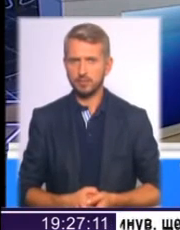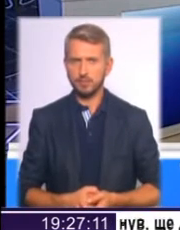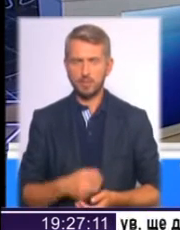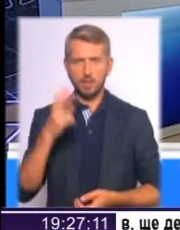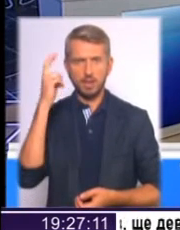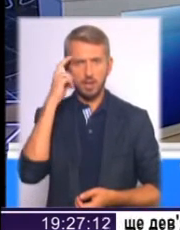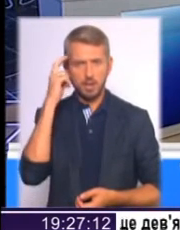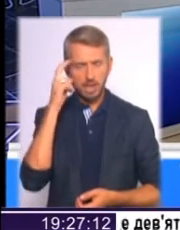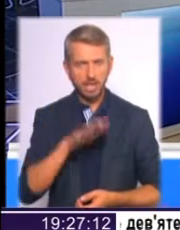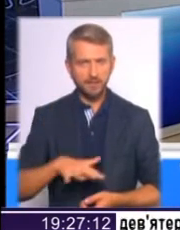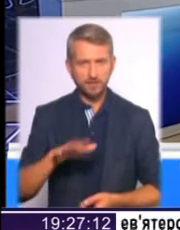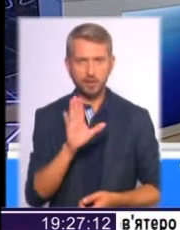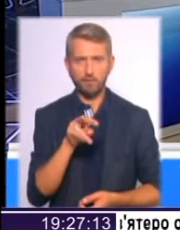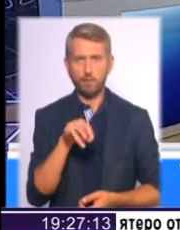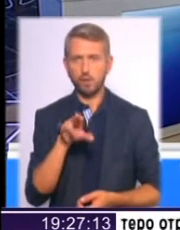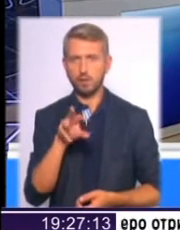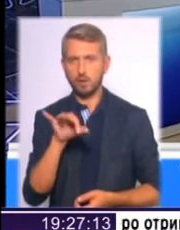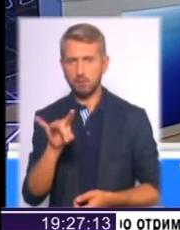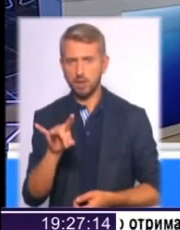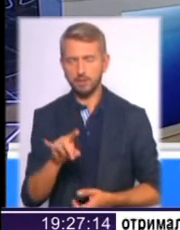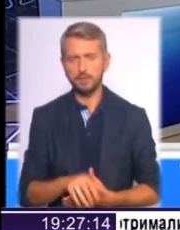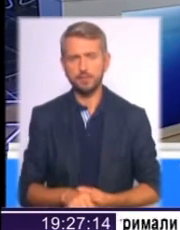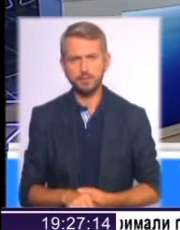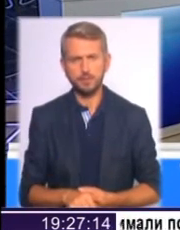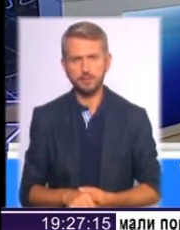Київщина, Володимир. Прошу.